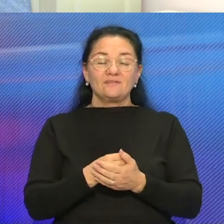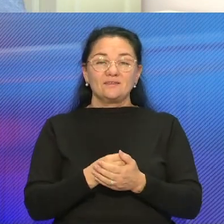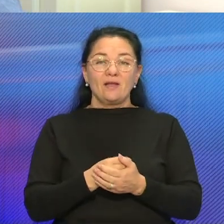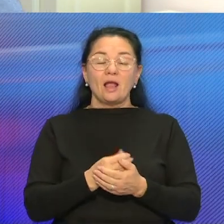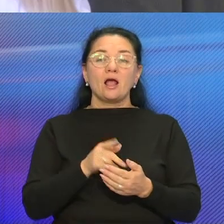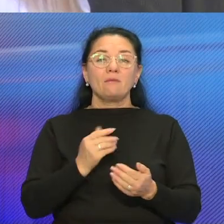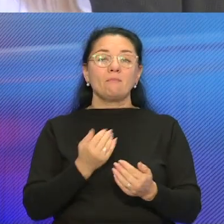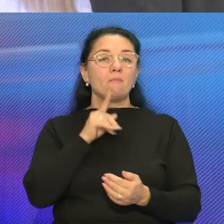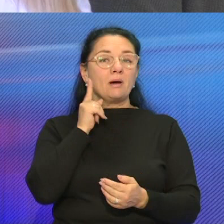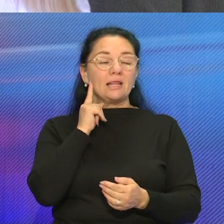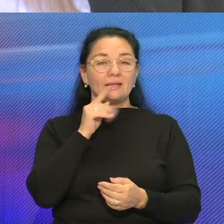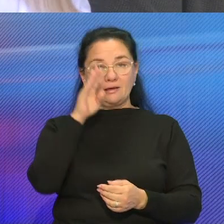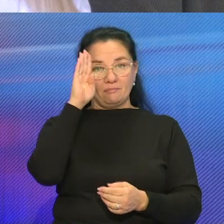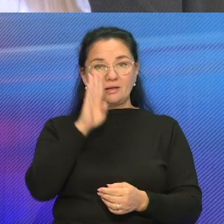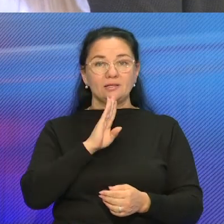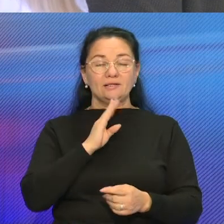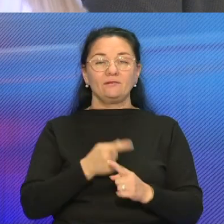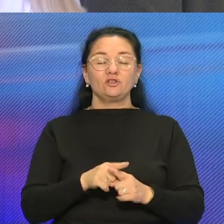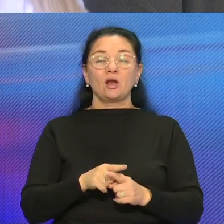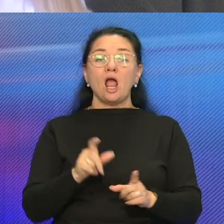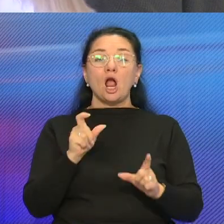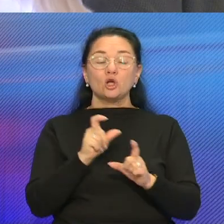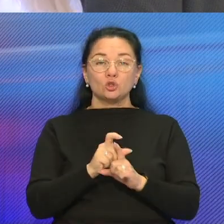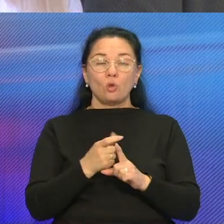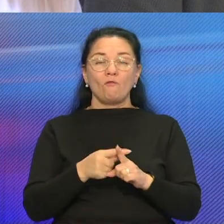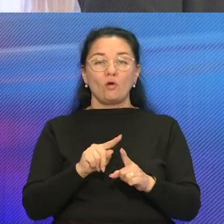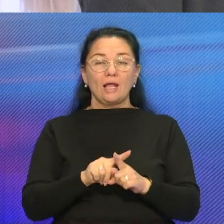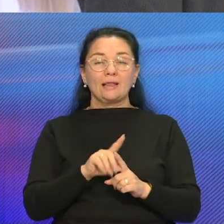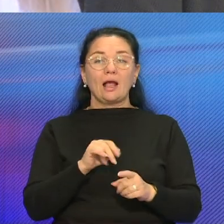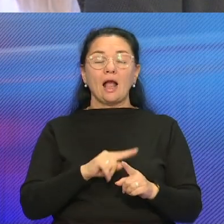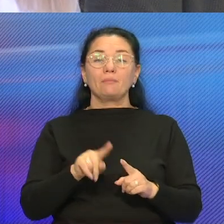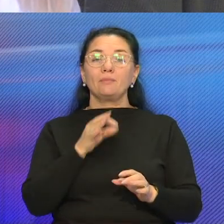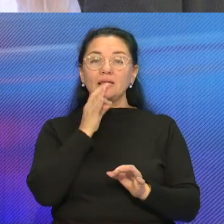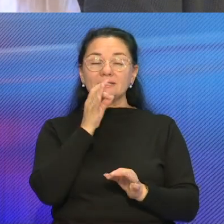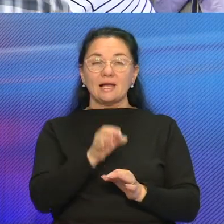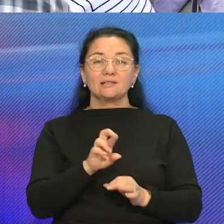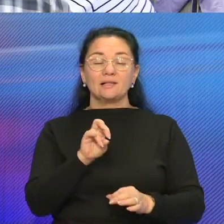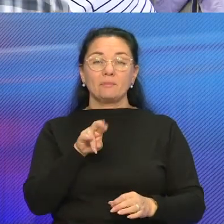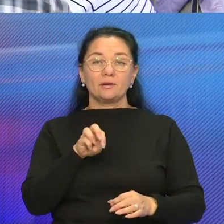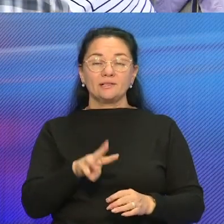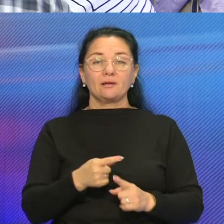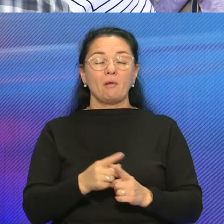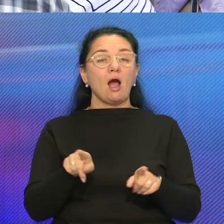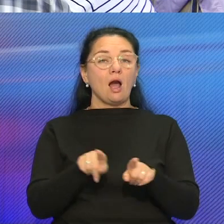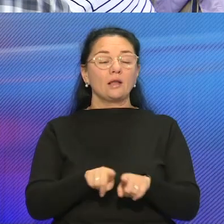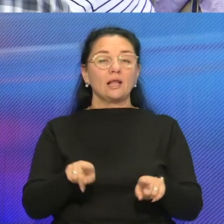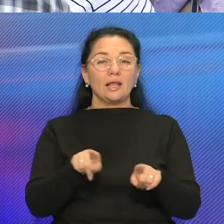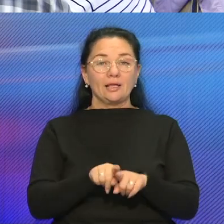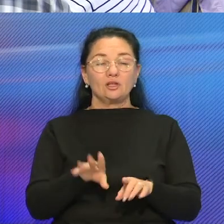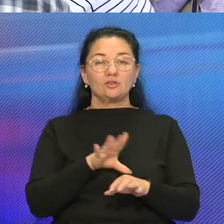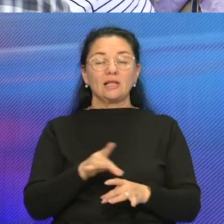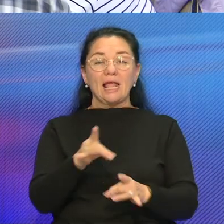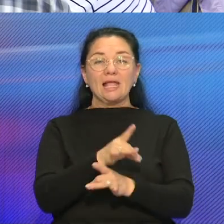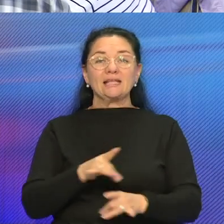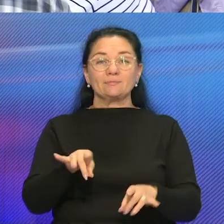молодых ребят. До слова уходким часы, как рассказали у молодёжной организации, аналогичная ли республиканская